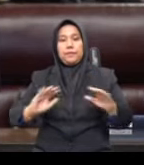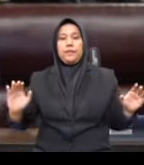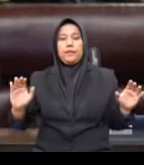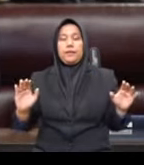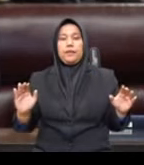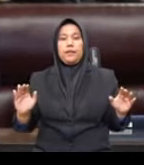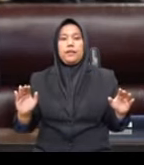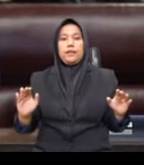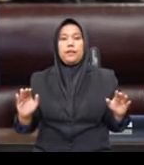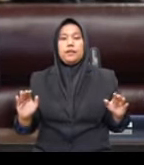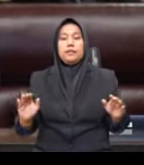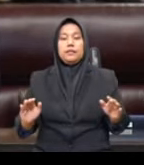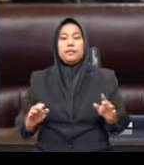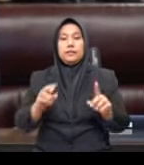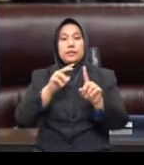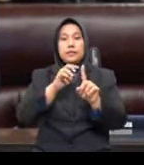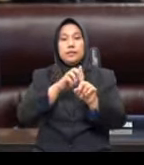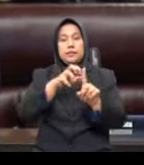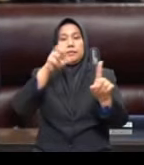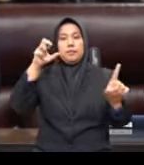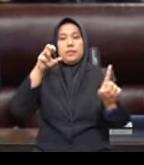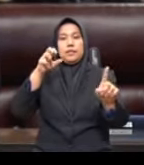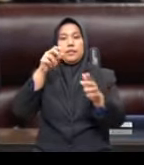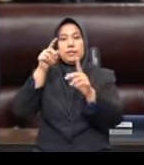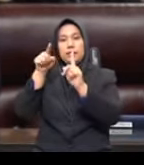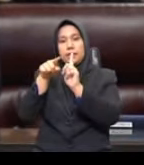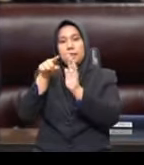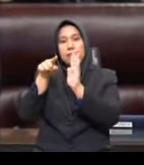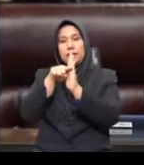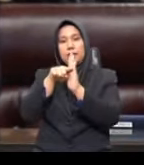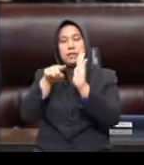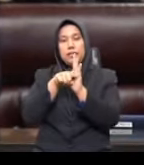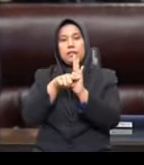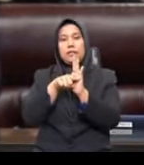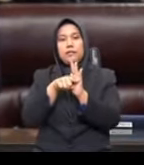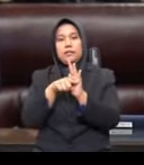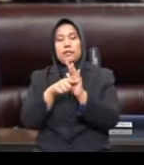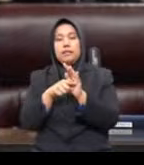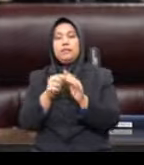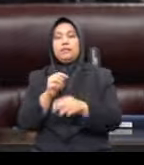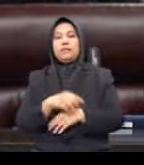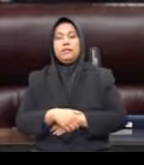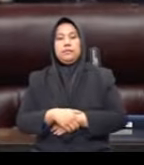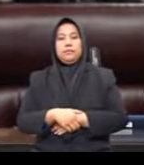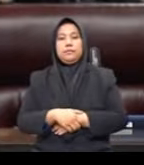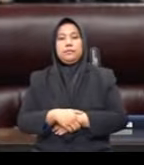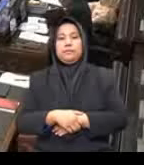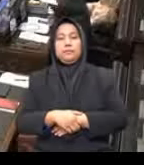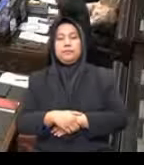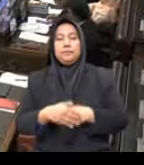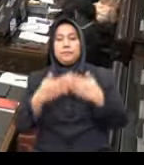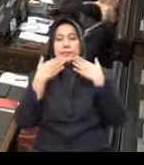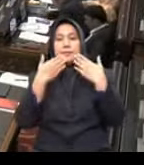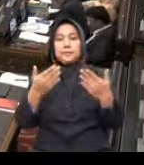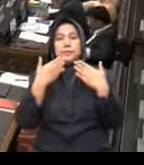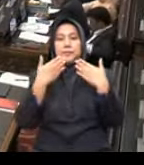risiko danak yang Bul daripada penggunaan aplikasi air seperti sah terima